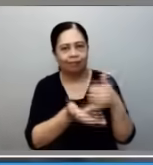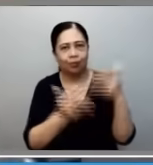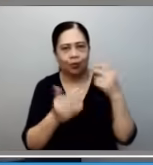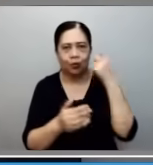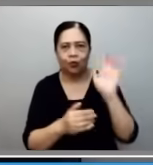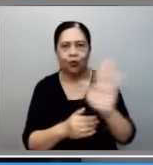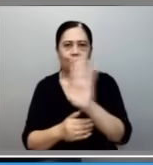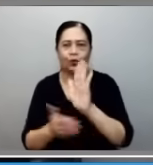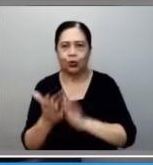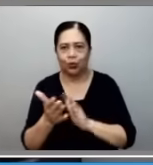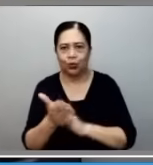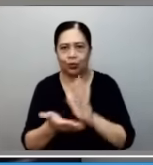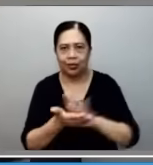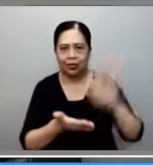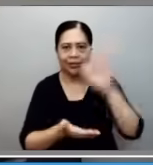kolehiyo.